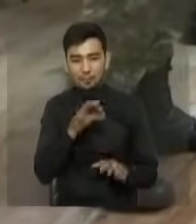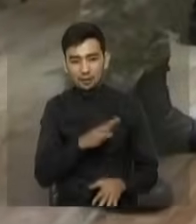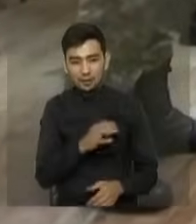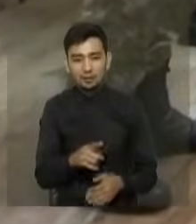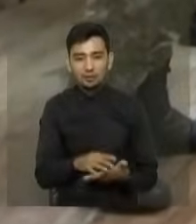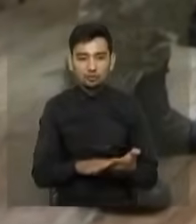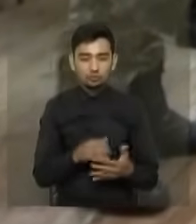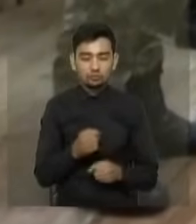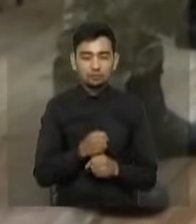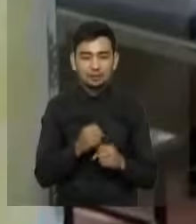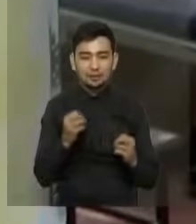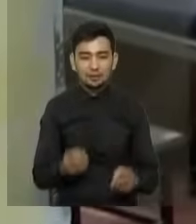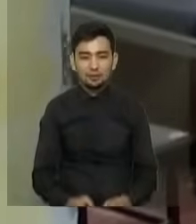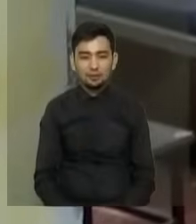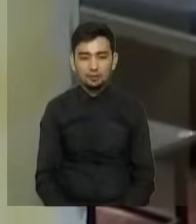продвигается?